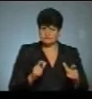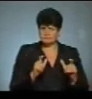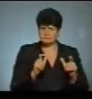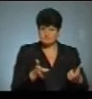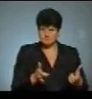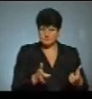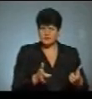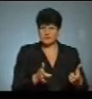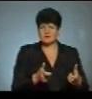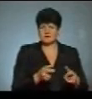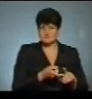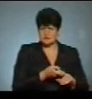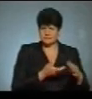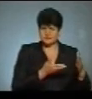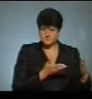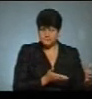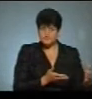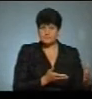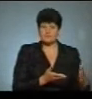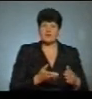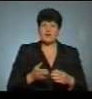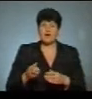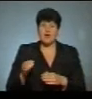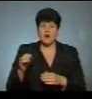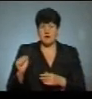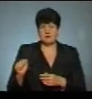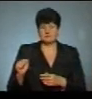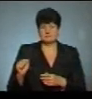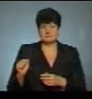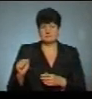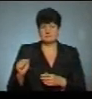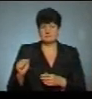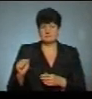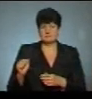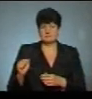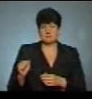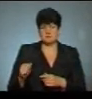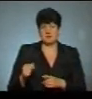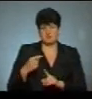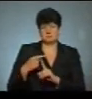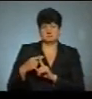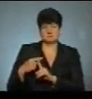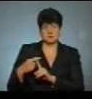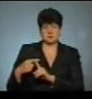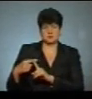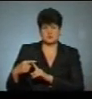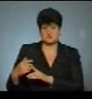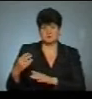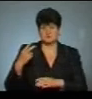з інтимно-доверительним спілкуванням з однолітками до деяких позитивів з